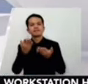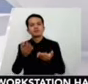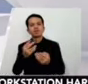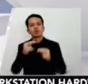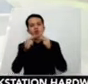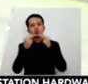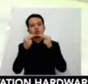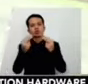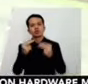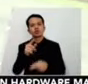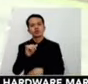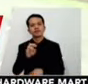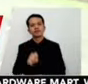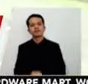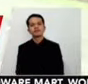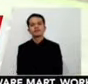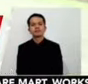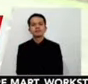James?